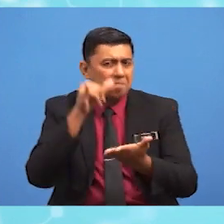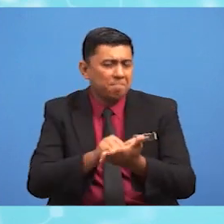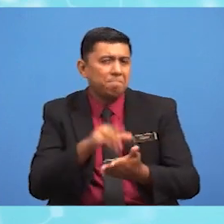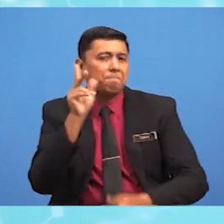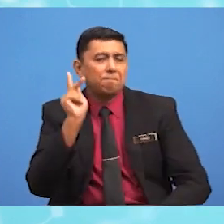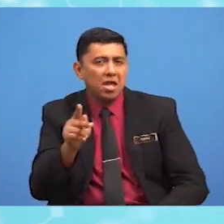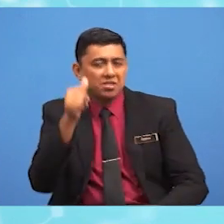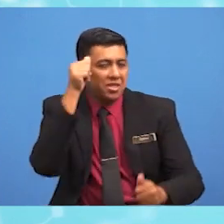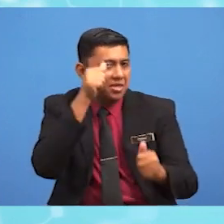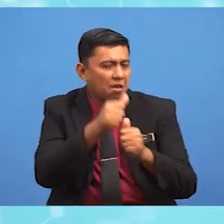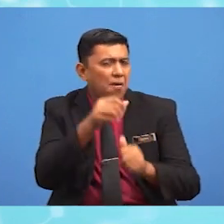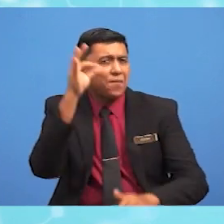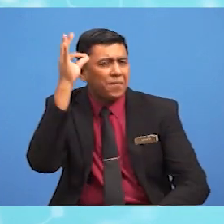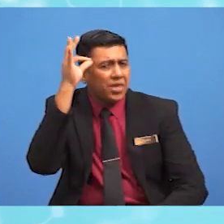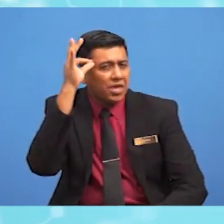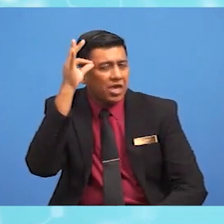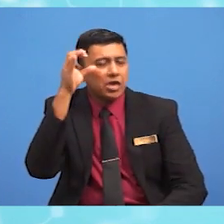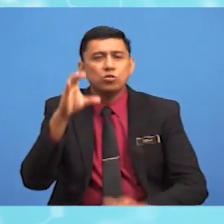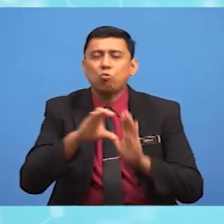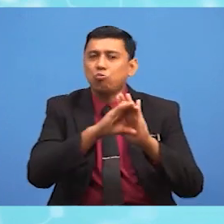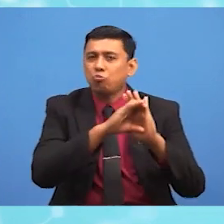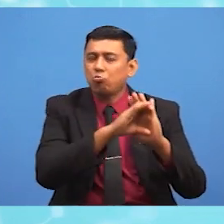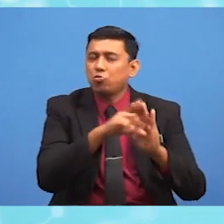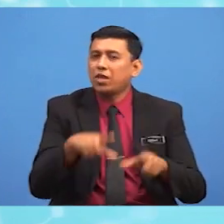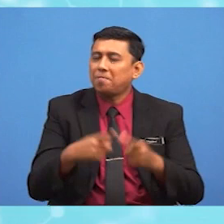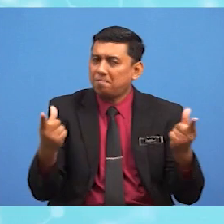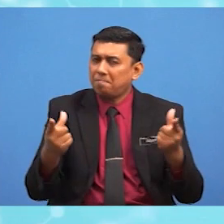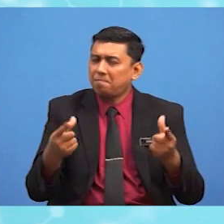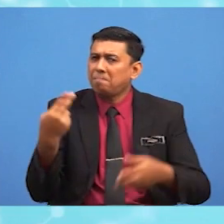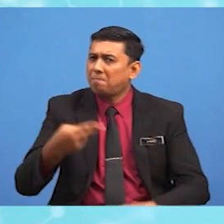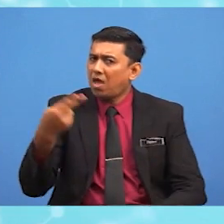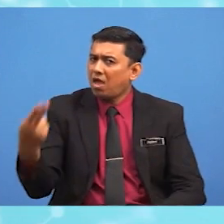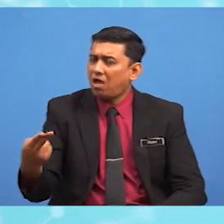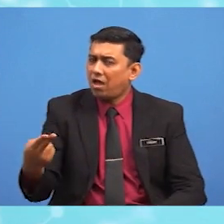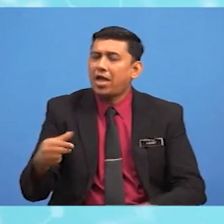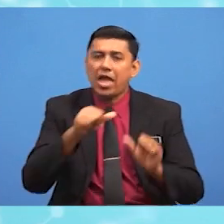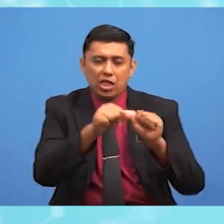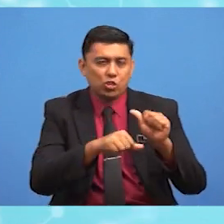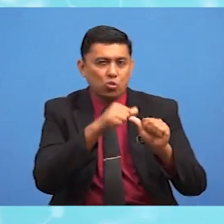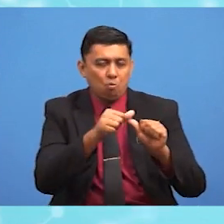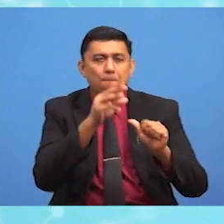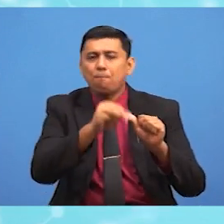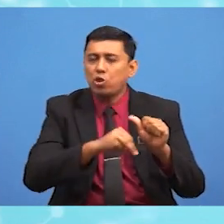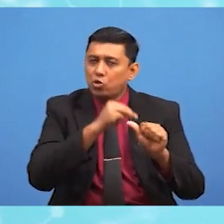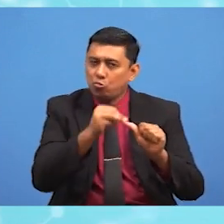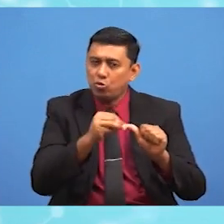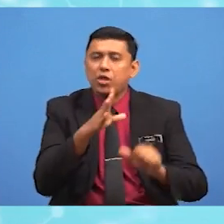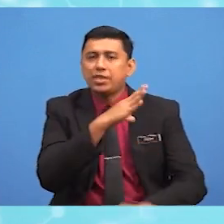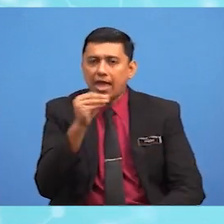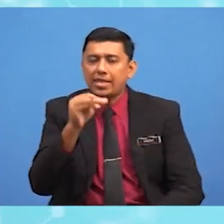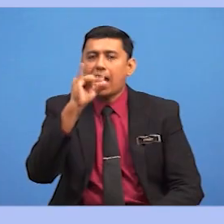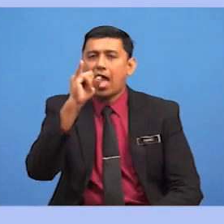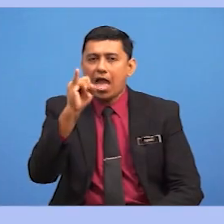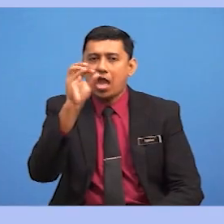pasti dapat memikirkan contoh-contoh lain bagi bahan yang terdiri daripada atom, molekul dan